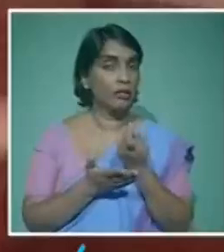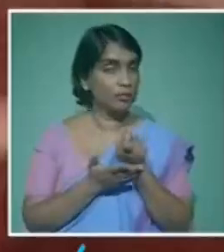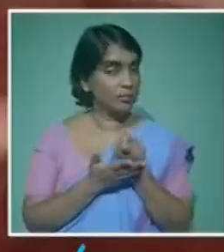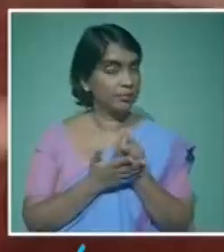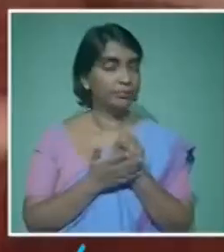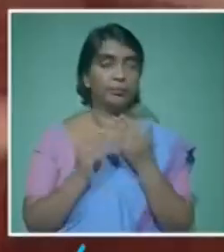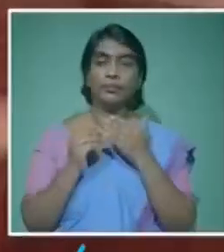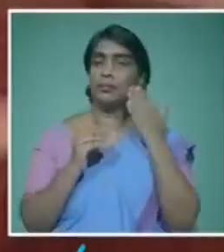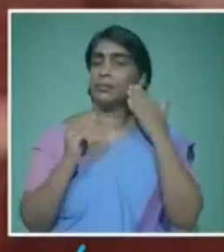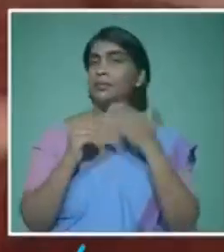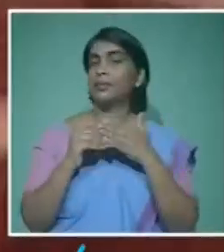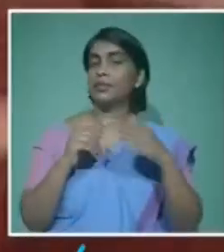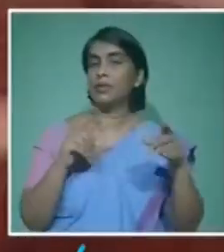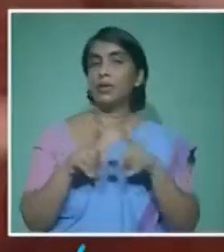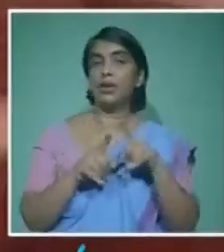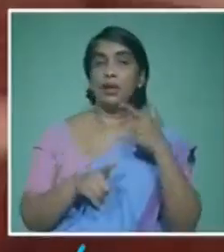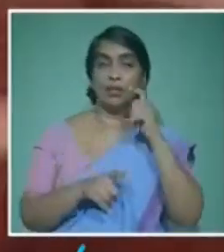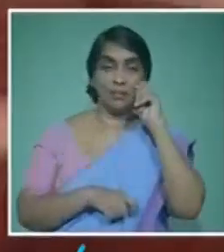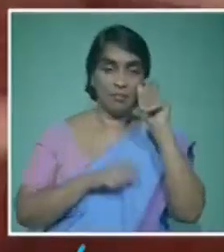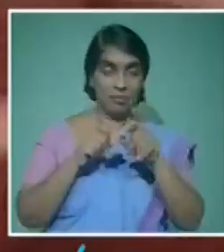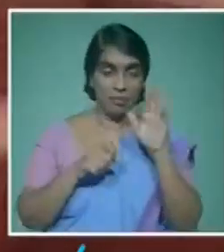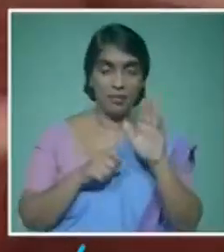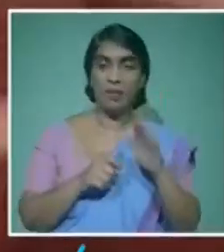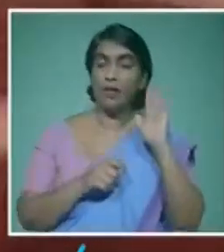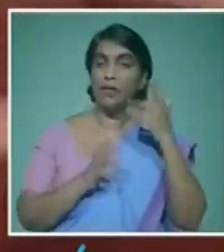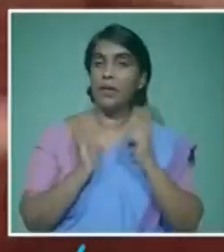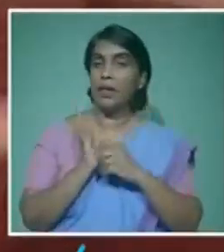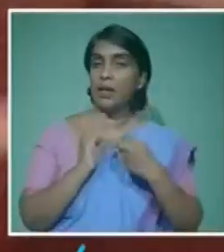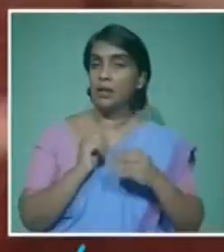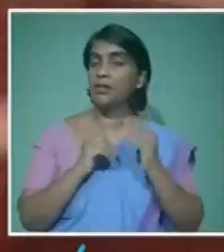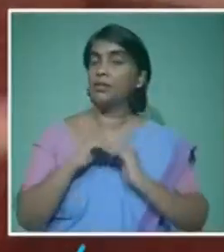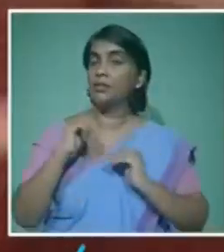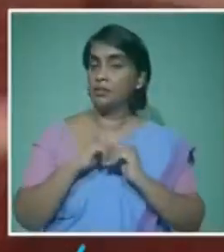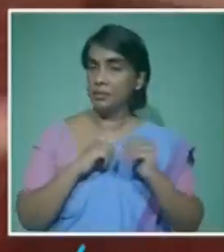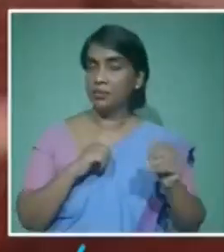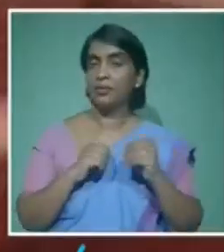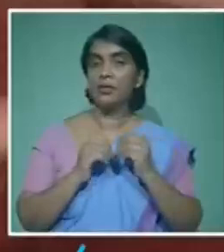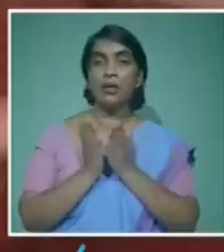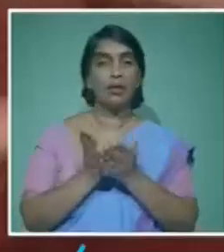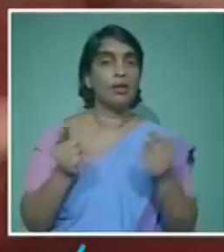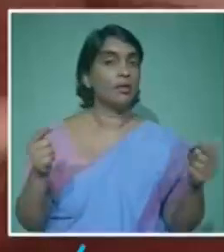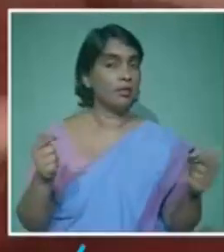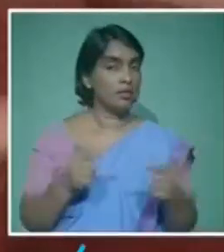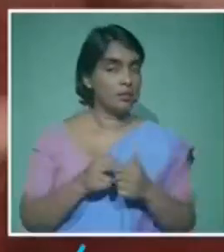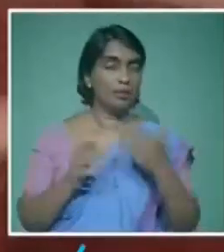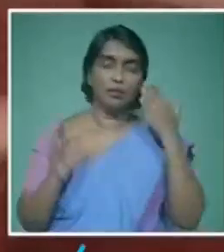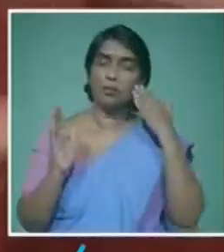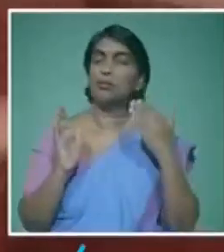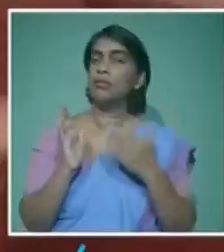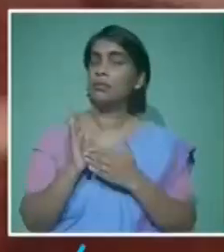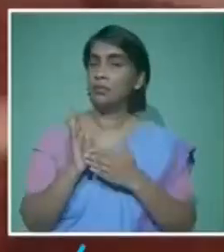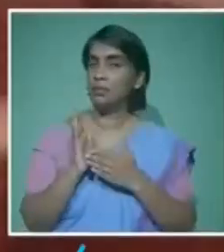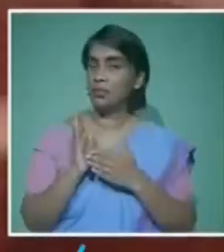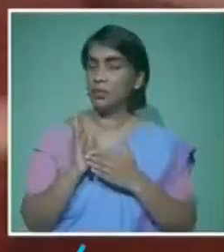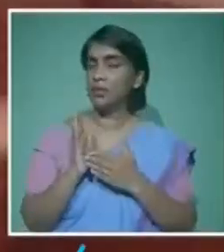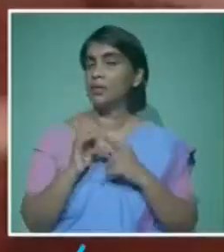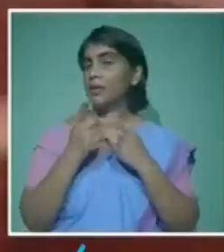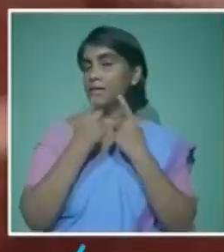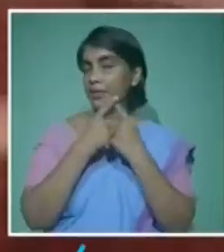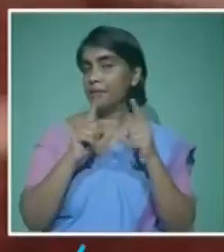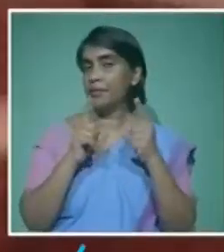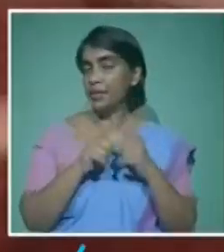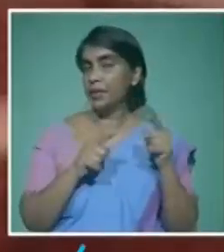கடற்தொழிலாளர்களுக்கான விசேட வங்கி கடன் திட்டம், பல நாட்களங்களுக்கான நவீன திசை வழி காட்டி கருவிகள் பொறுத்தல், இயற்கை